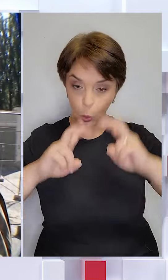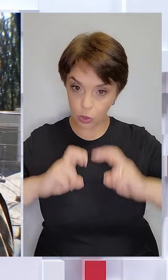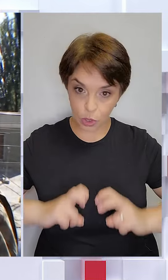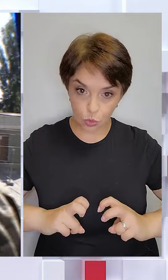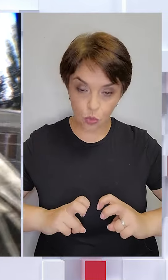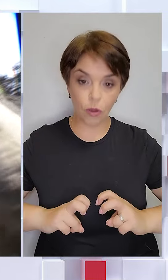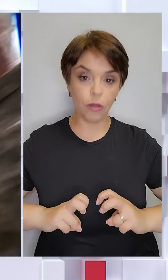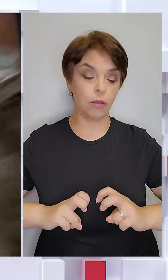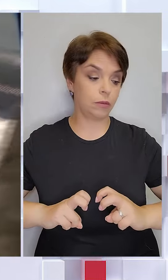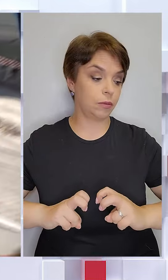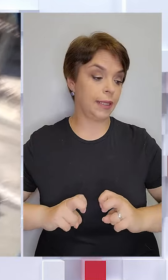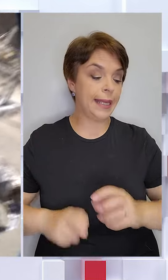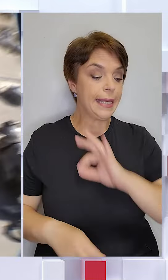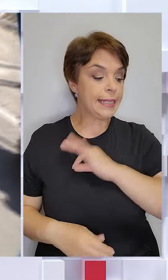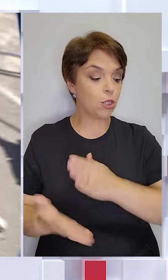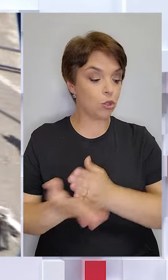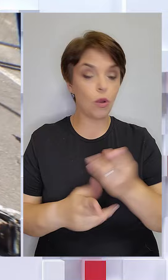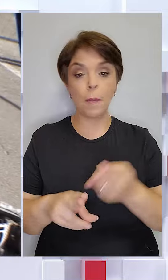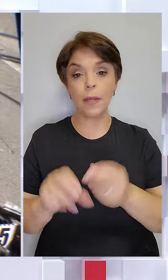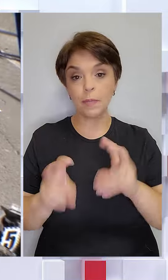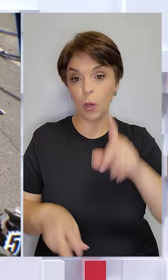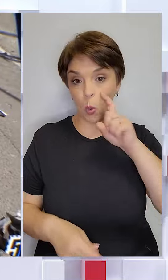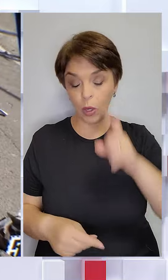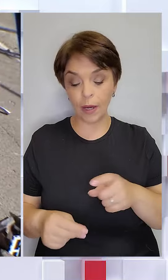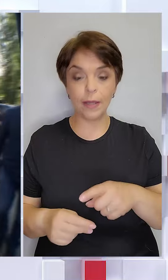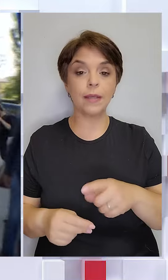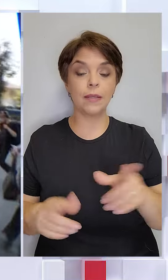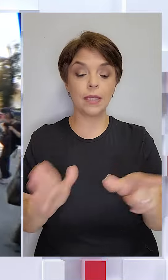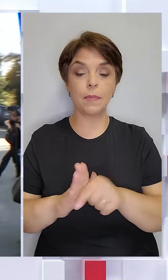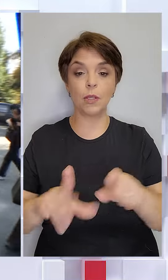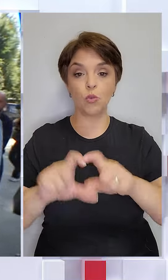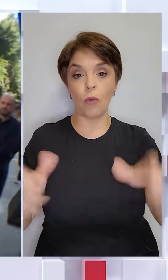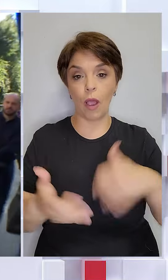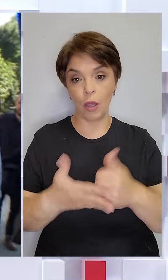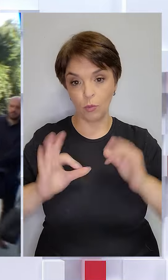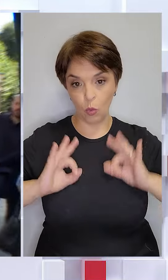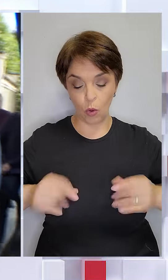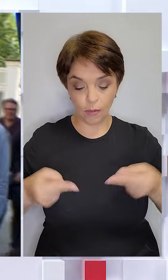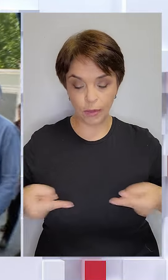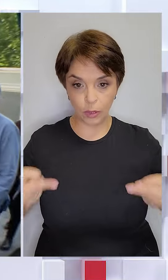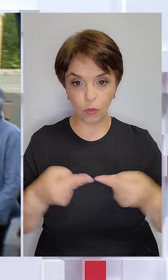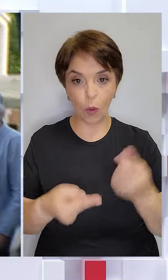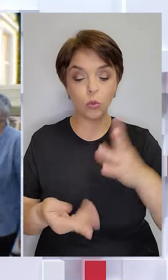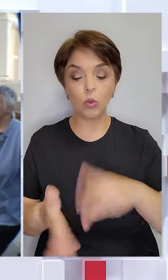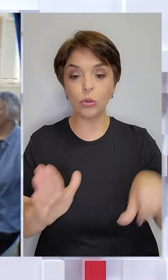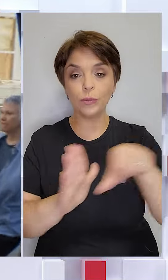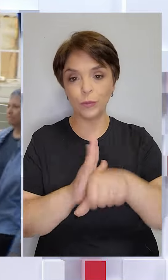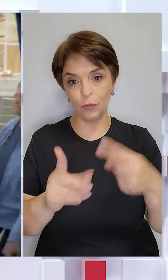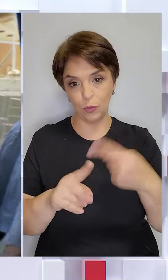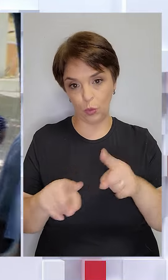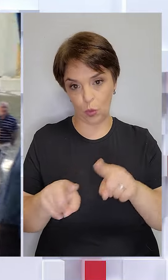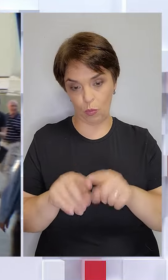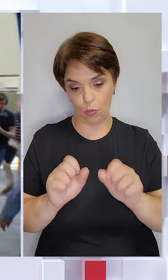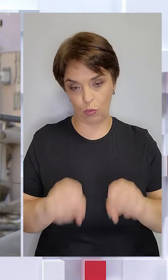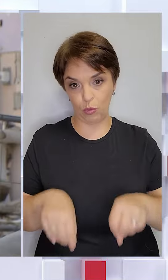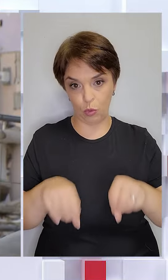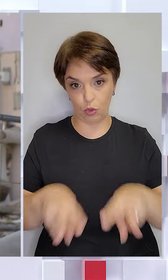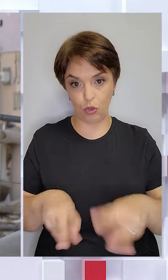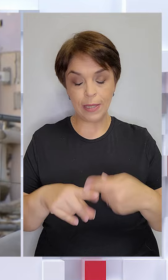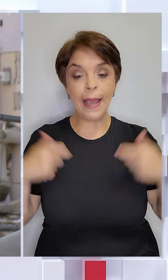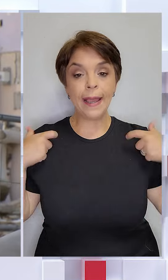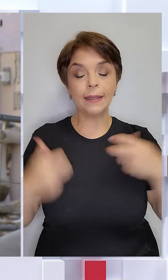досліджували. Слідчі служби безпеки України спільно з Офісом Генпрокурора встановили одного із причетних цього воєнного злочину.